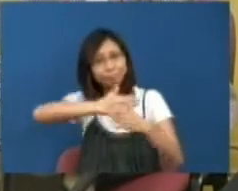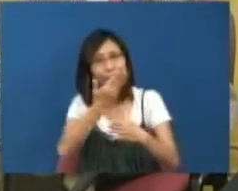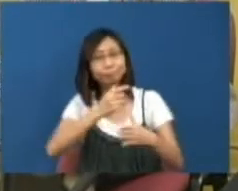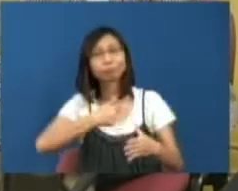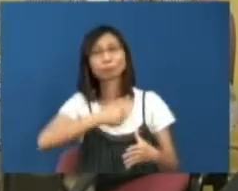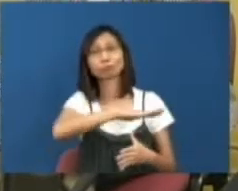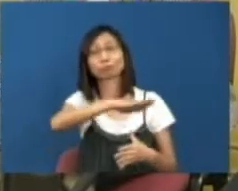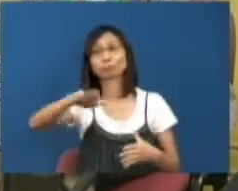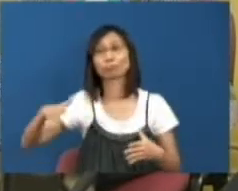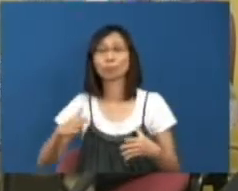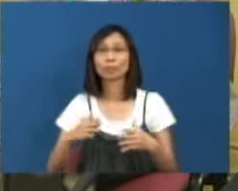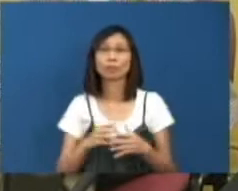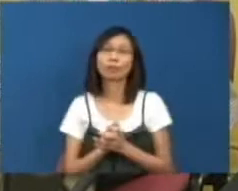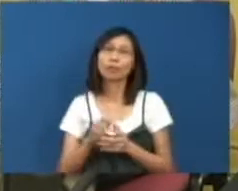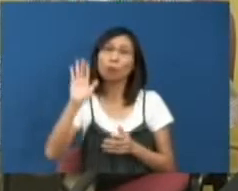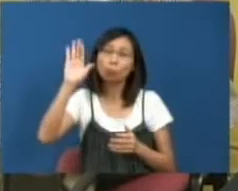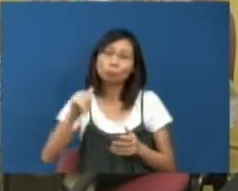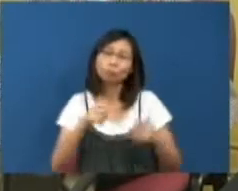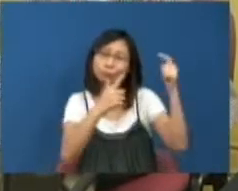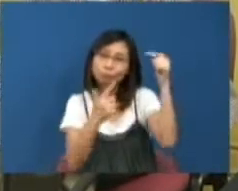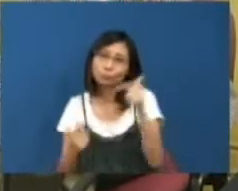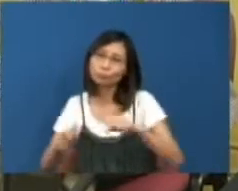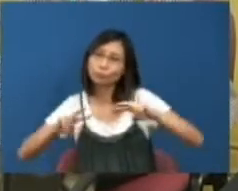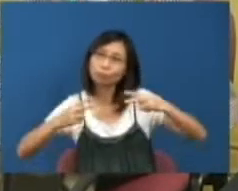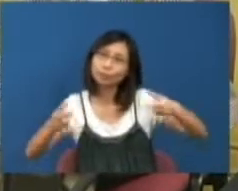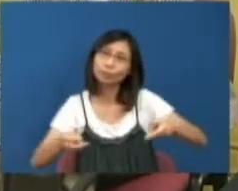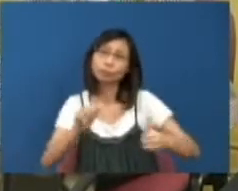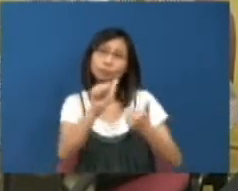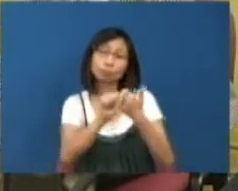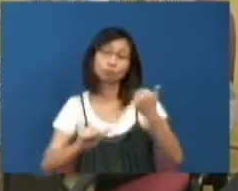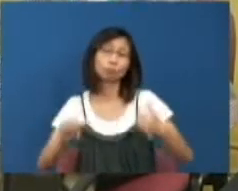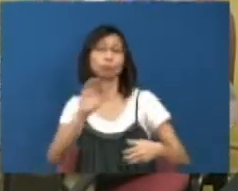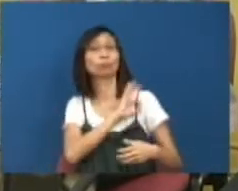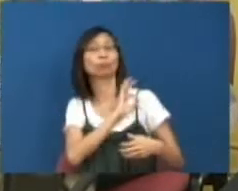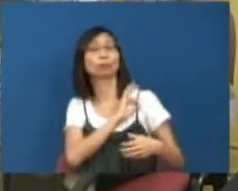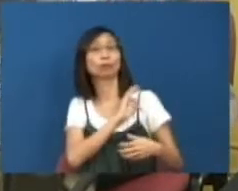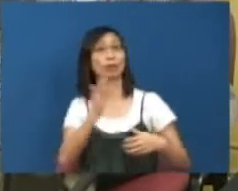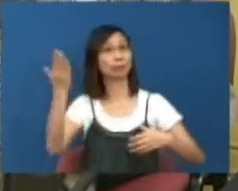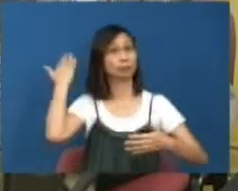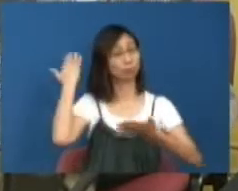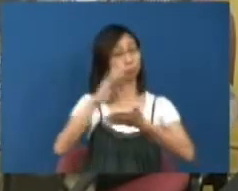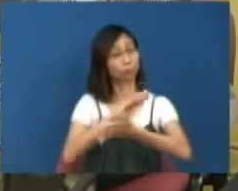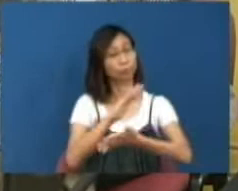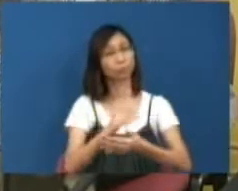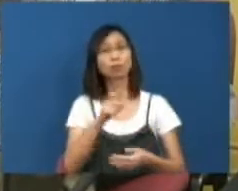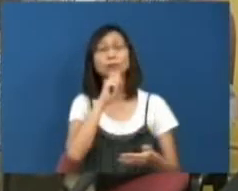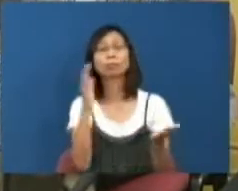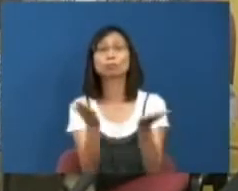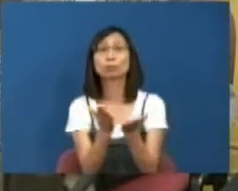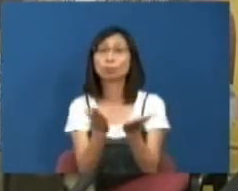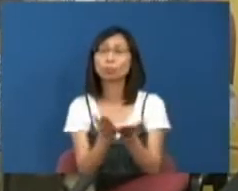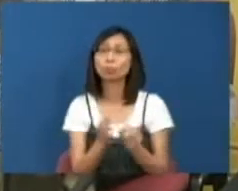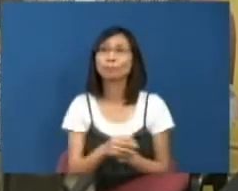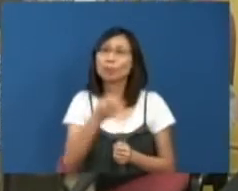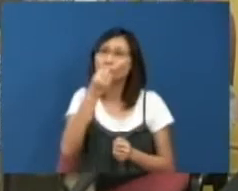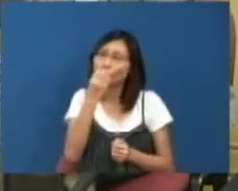持續發展委員會咧、就舊年就已經出過一個報告， 係啊， 就講及咧喺香港嘅